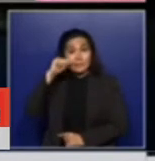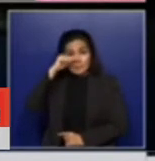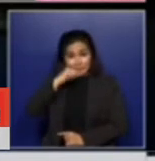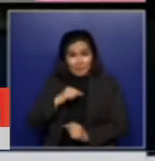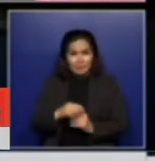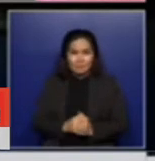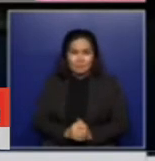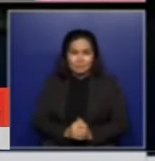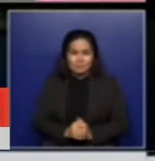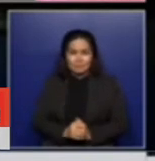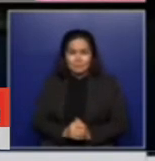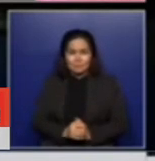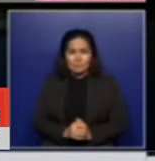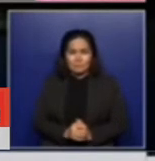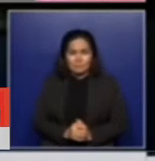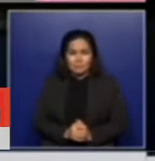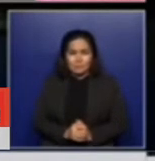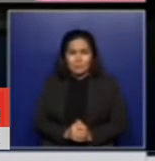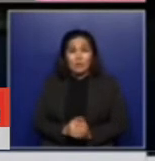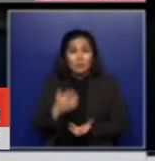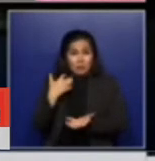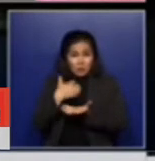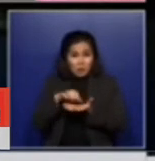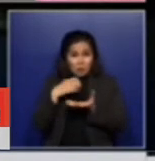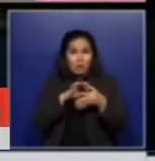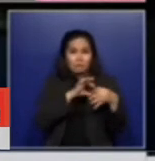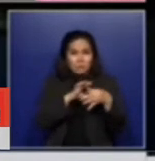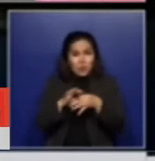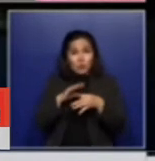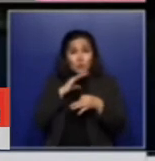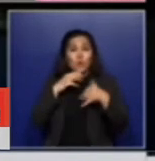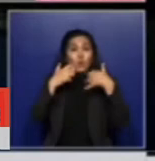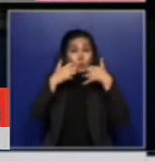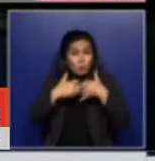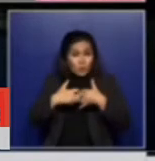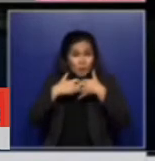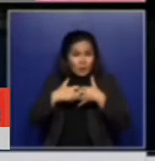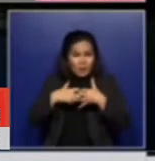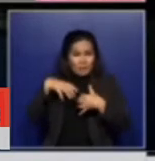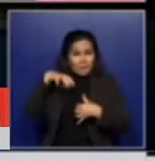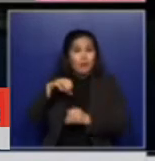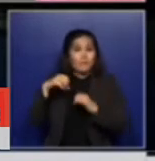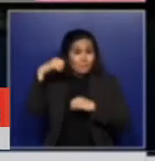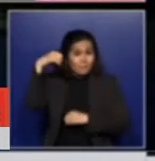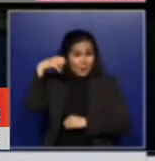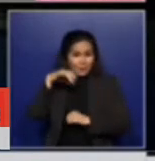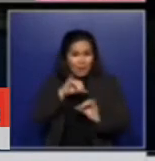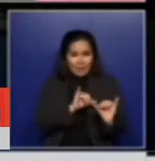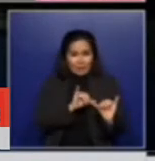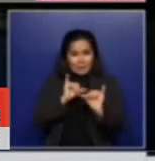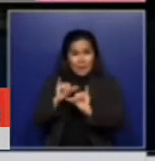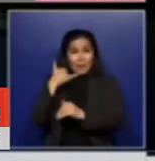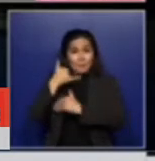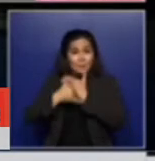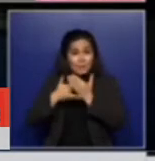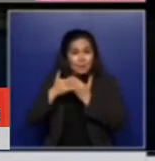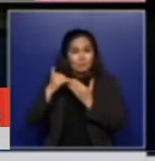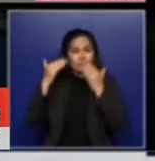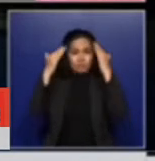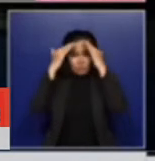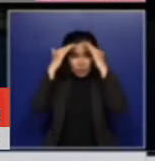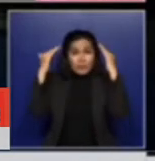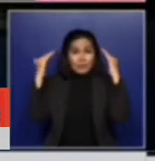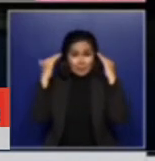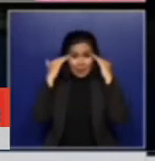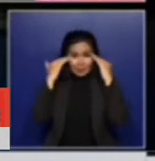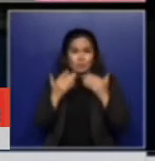ก็คืออย่างนี้ครับหากอุตสาหกรรมไฟฟ้าเขาย้ายฐานไปเวียดนามเนี่ยนะครับอุตสาหกรรมร